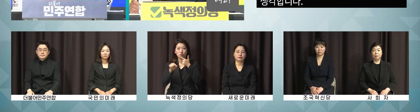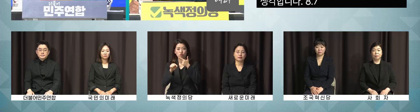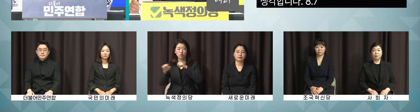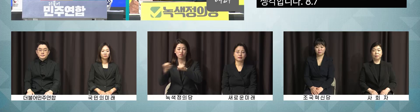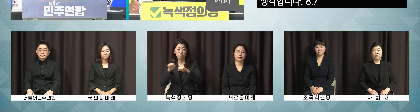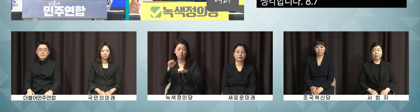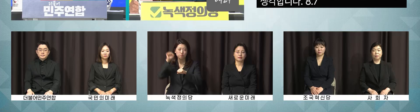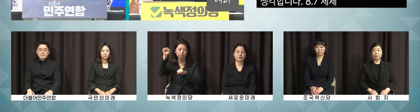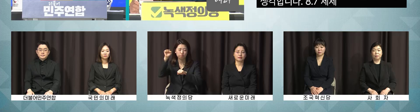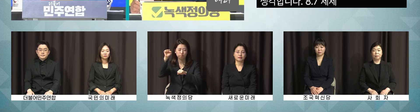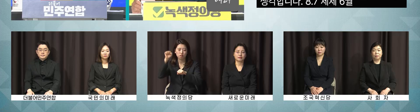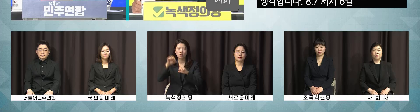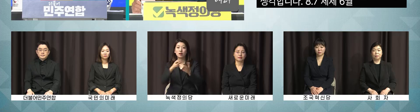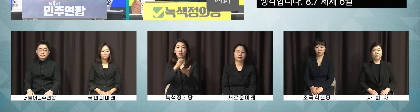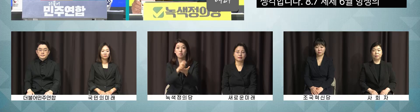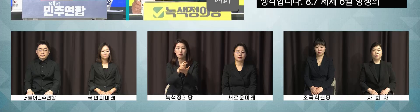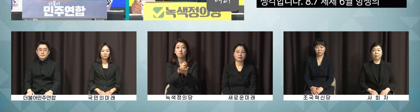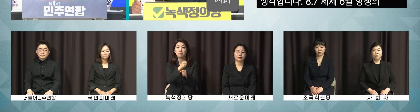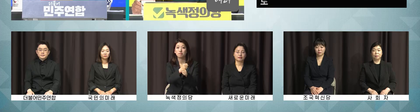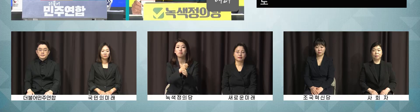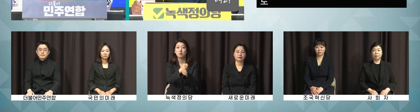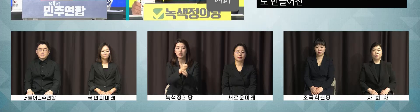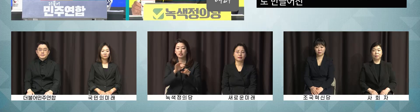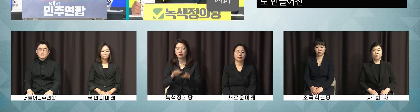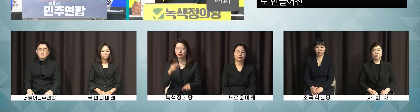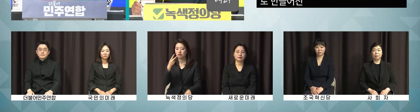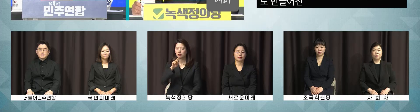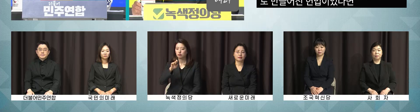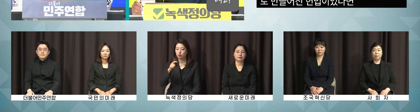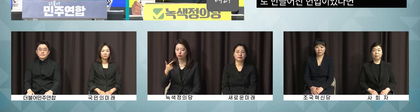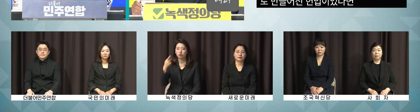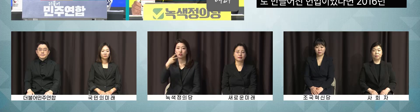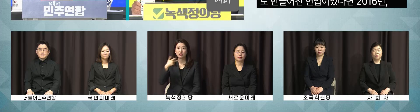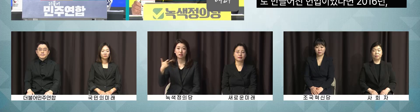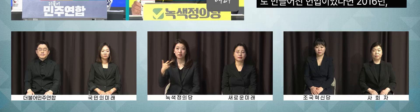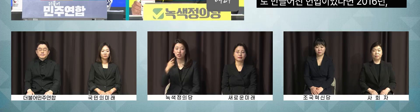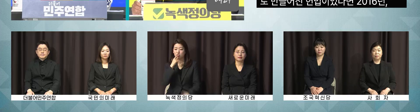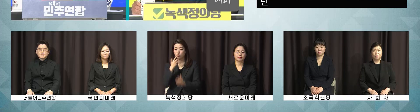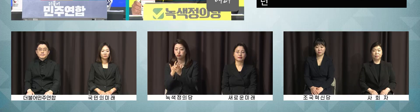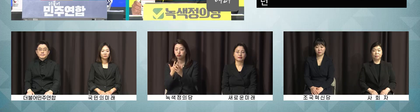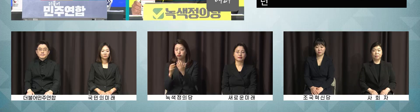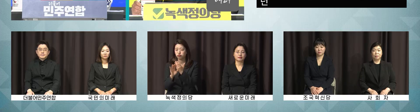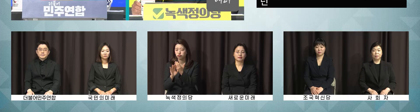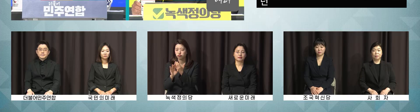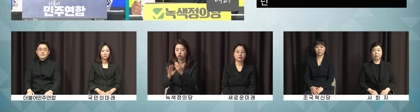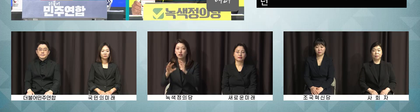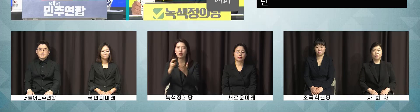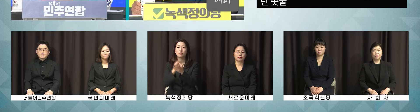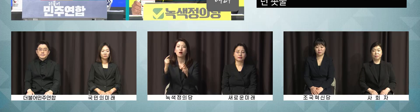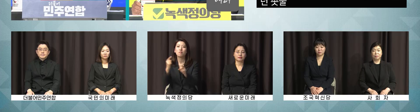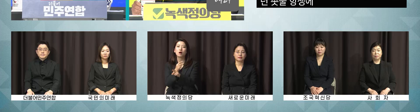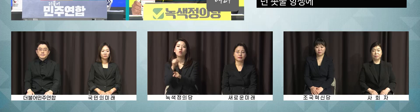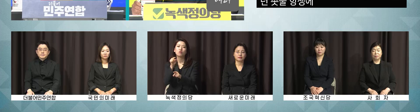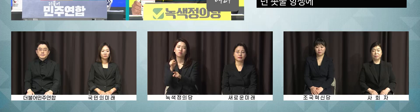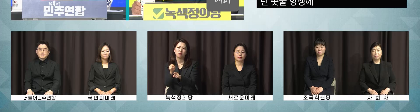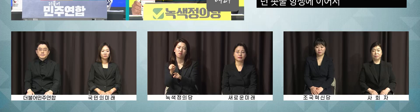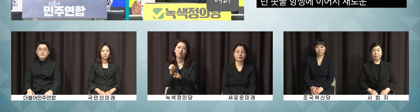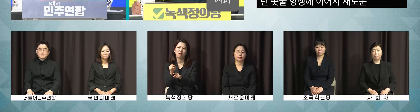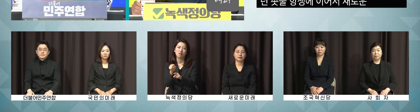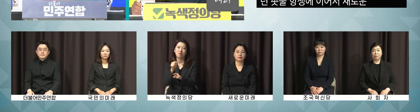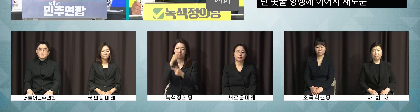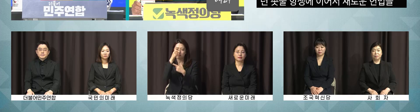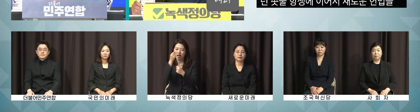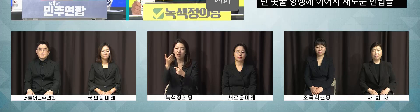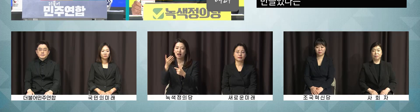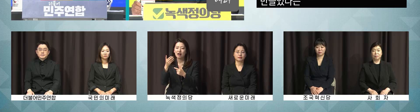결과로 만들어진 헌법이었다면 2016년, 17년 촛불 항쟁에 이어서 새로운 헌법을 만들었을 것이 이미 좀 만시지탄의